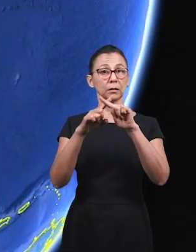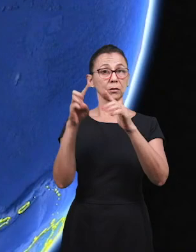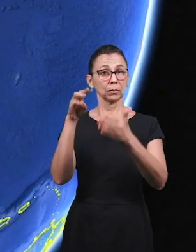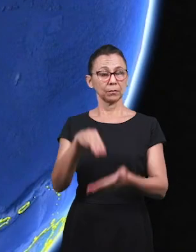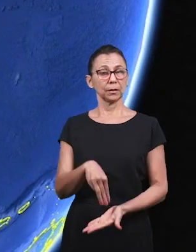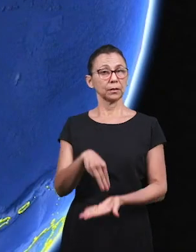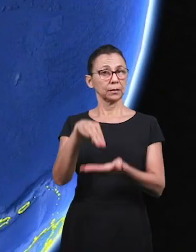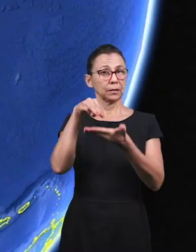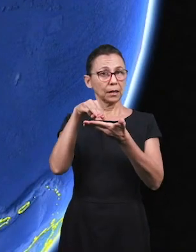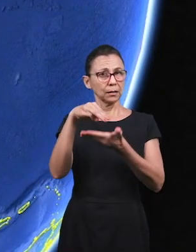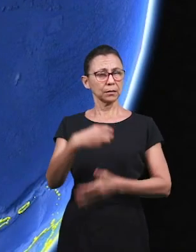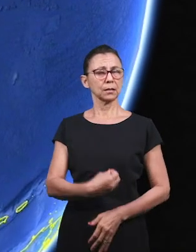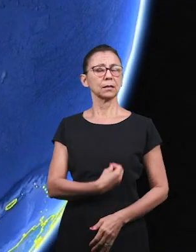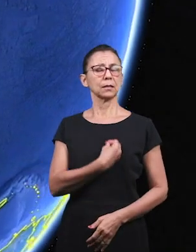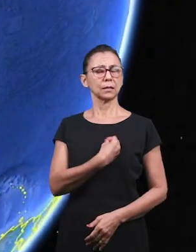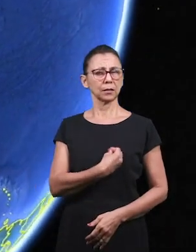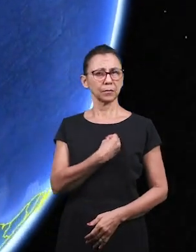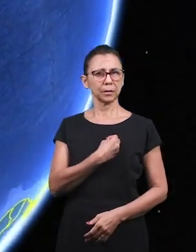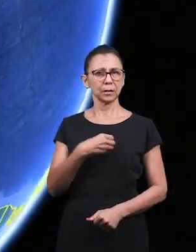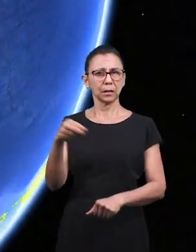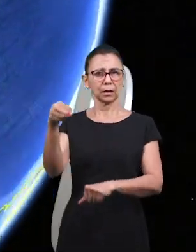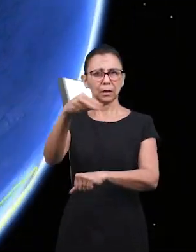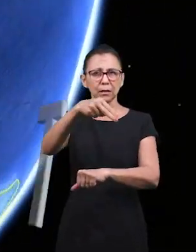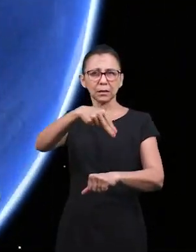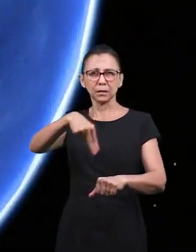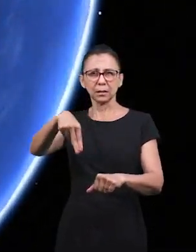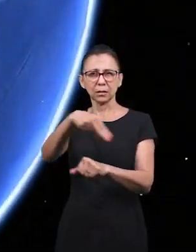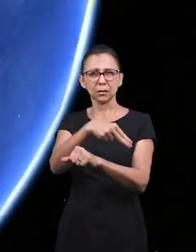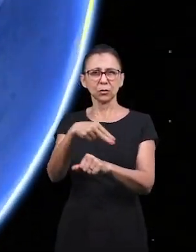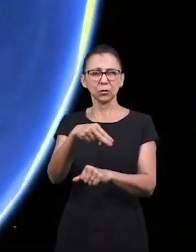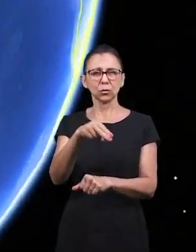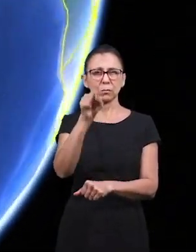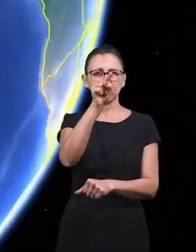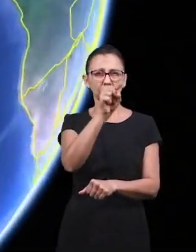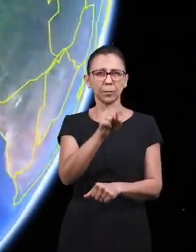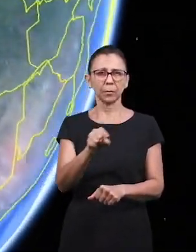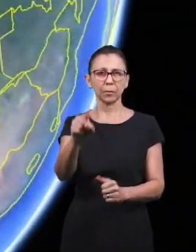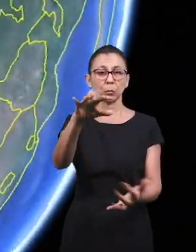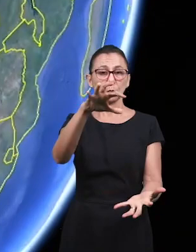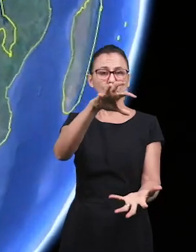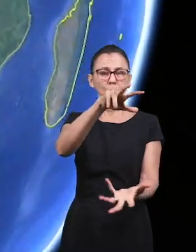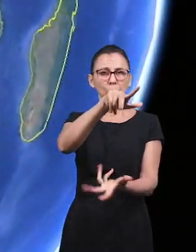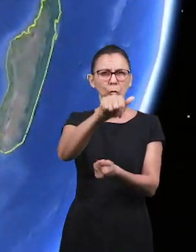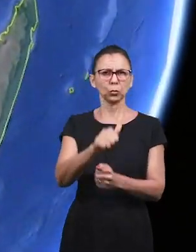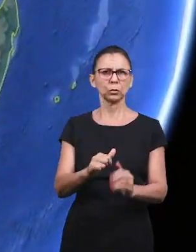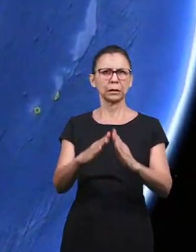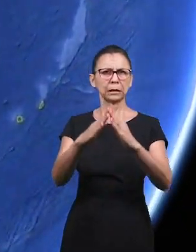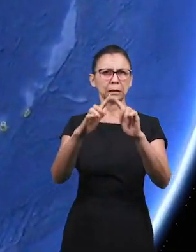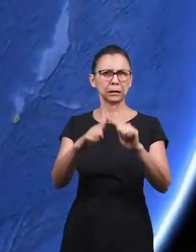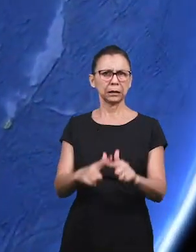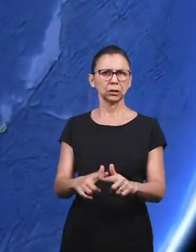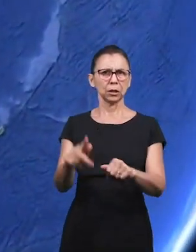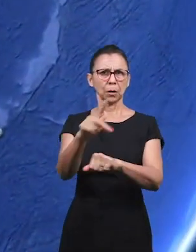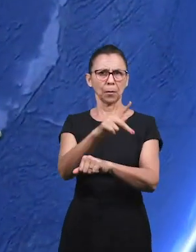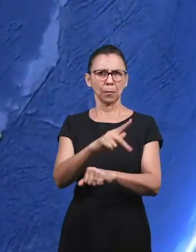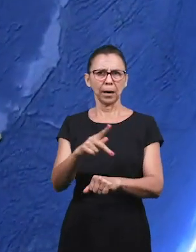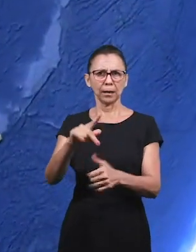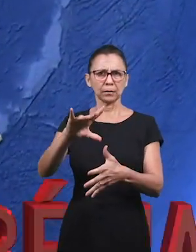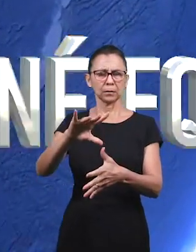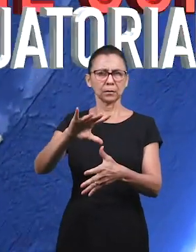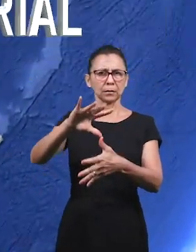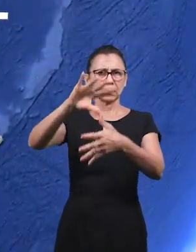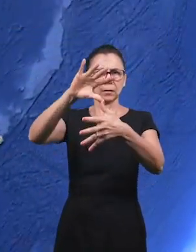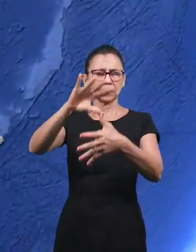chrétienne Maranatha est présente dans des nations de tous les continents de la planète, des églises des pays dans les 3